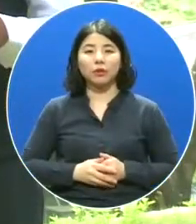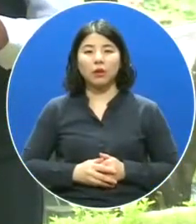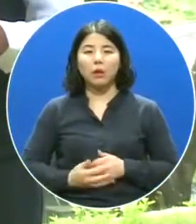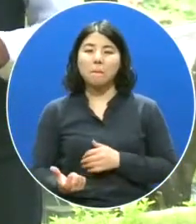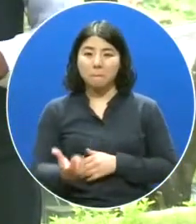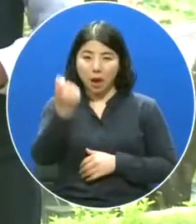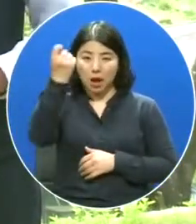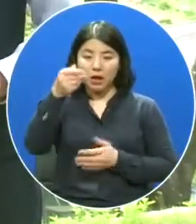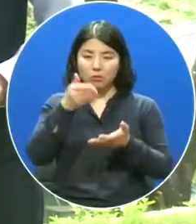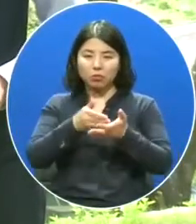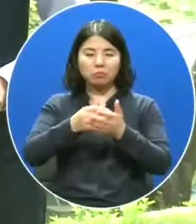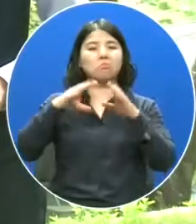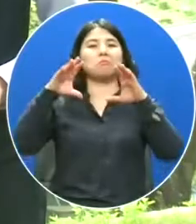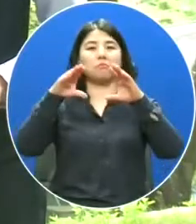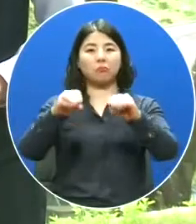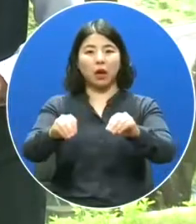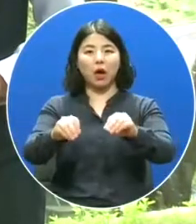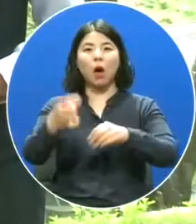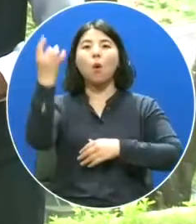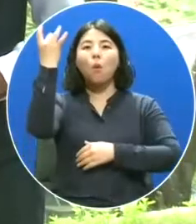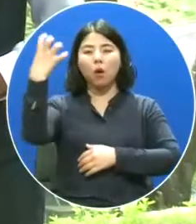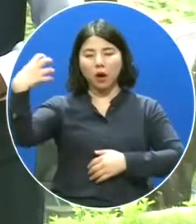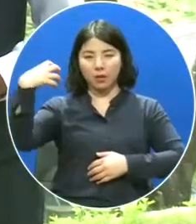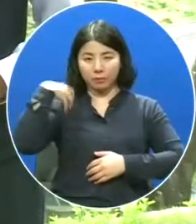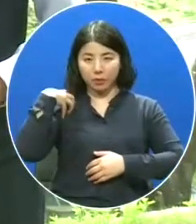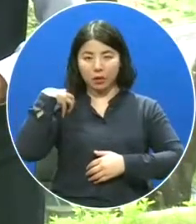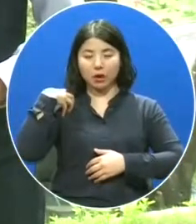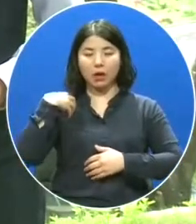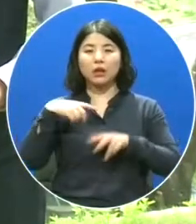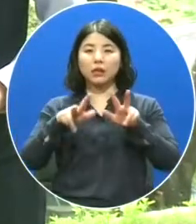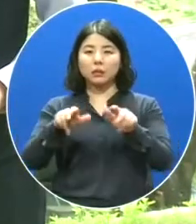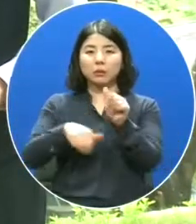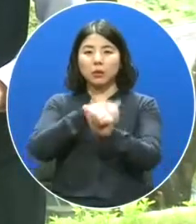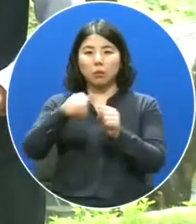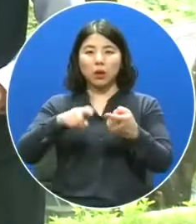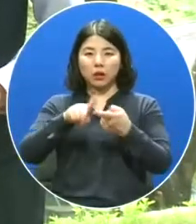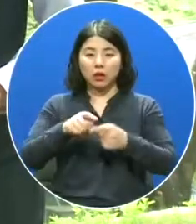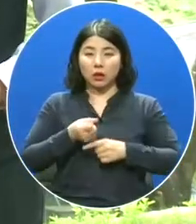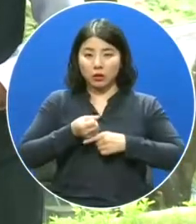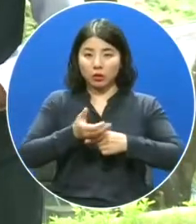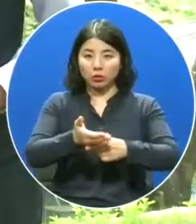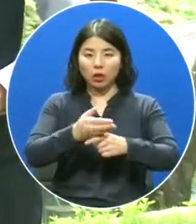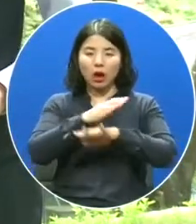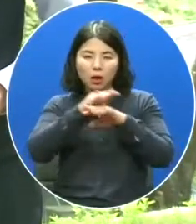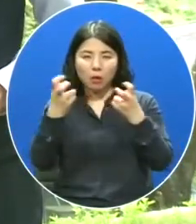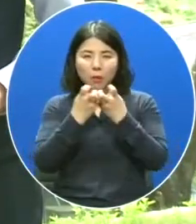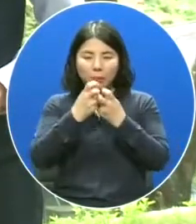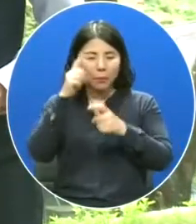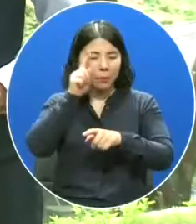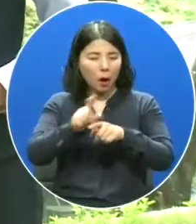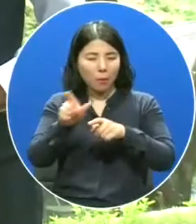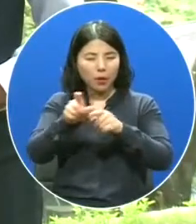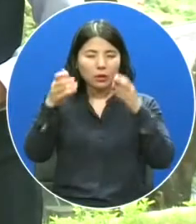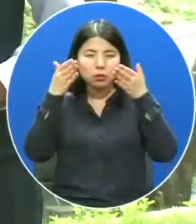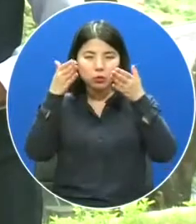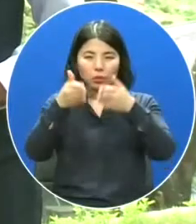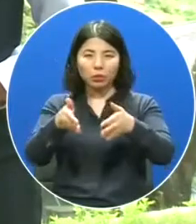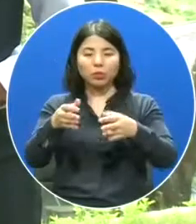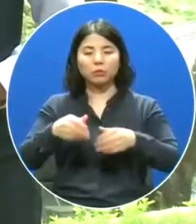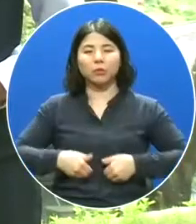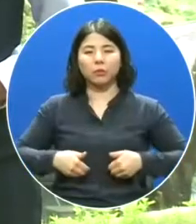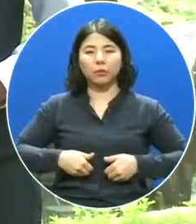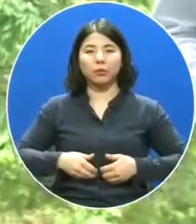언론은 하루빨리 이러한 보도를 멈추고 본래의 역할로 돌아가서 현 상황에 대한 전달과 대응책 고심에 애를 써야 할